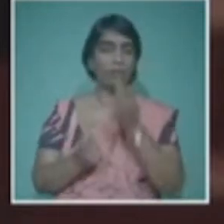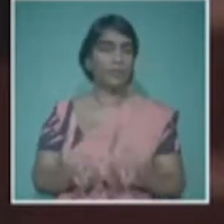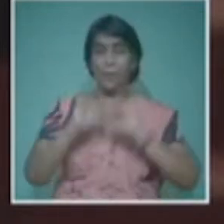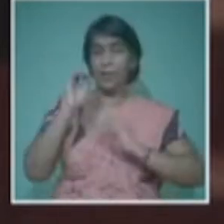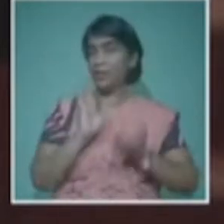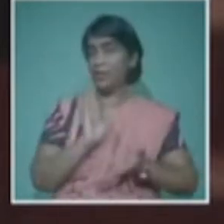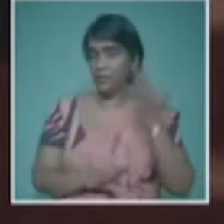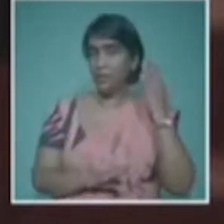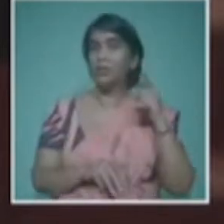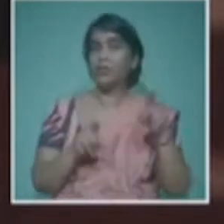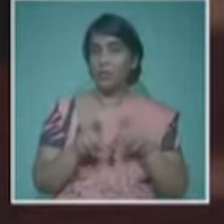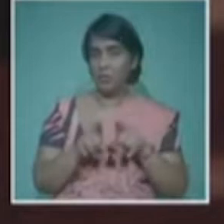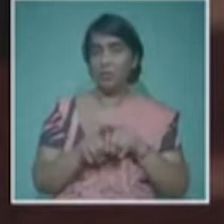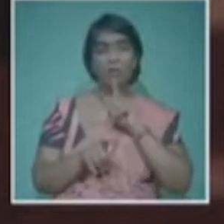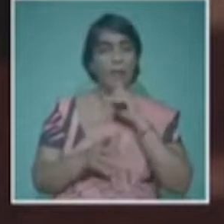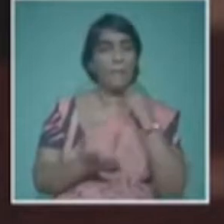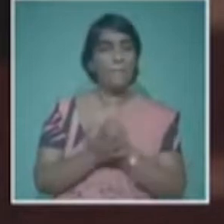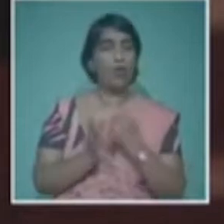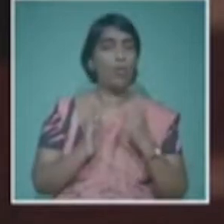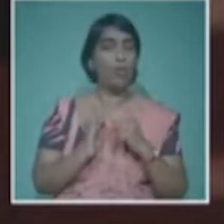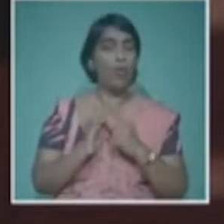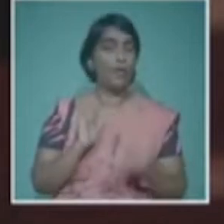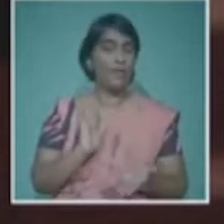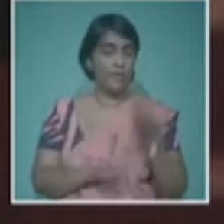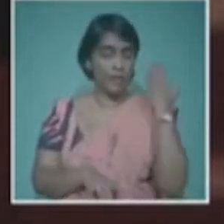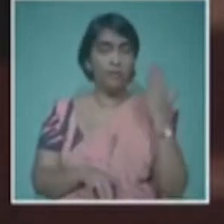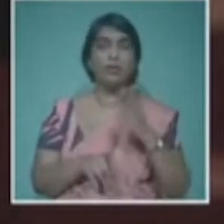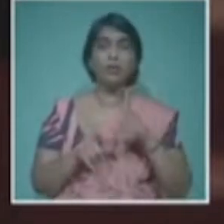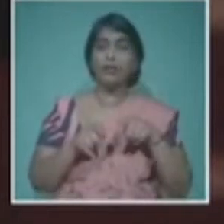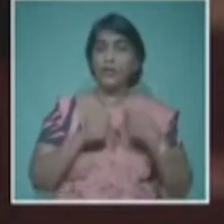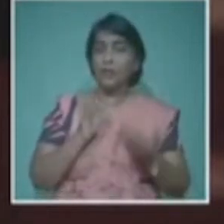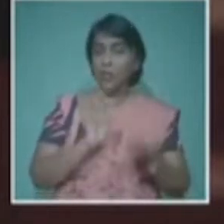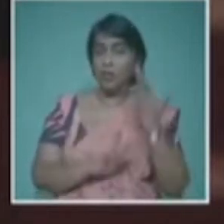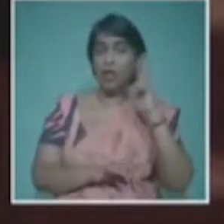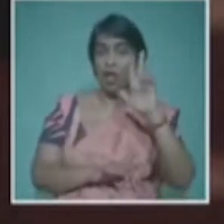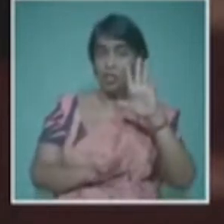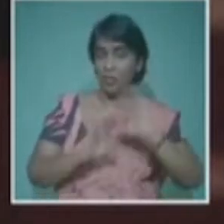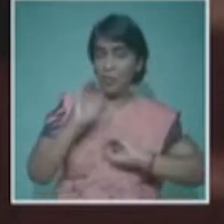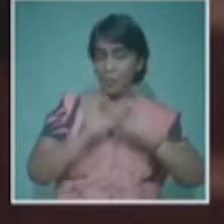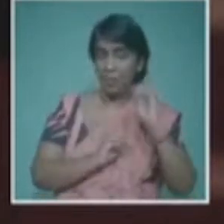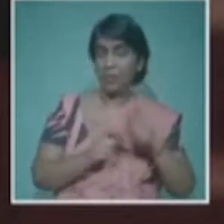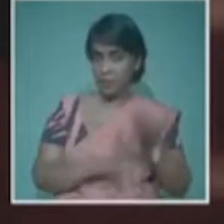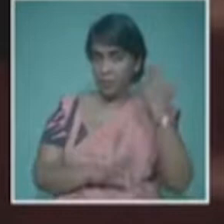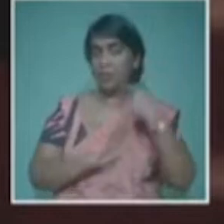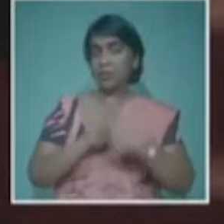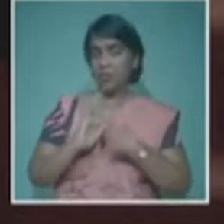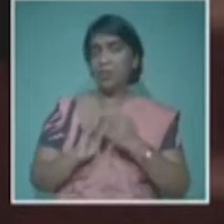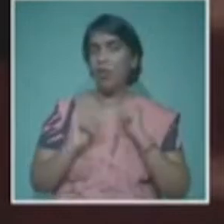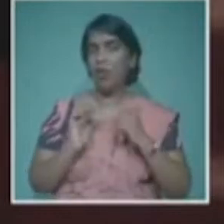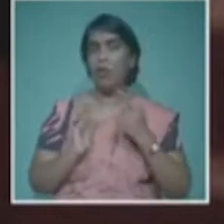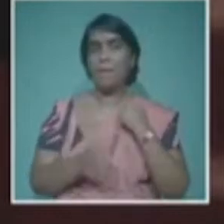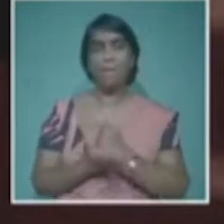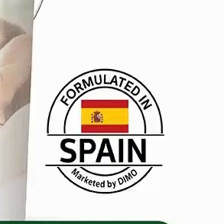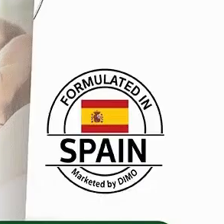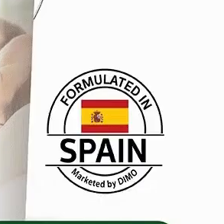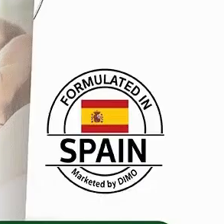180 ගණන්. දැන් ඒකමං අපි කියනවා බැංකු පොලිය අනිපාතේ වැඩි කියලා. ඉතින් උද්දමනේ 185ක ආහාර උද්දමනේ තියෙන රටක අපි කොහොමද බැංකු පොලිය අඩු